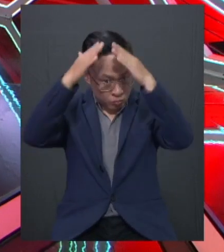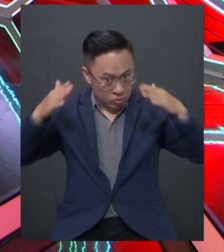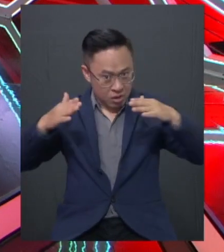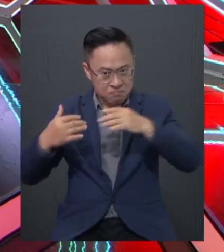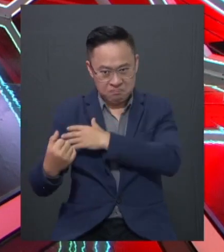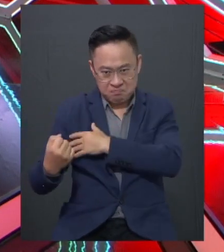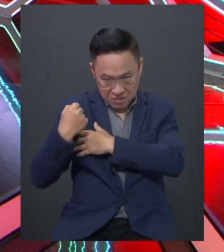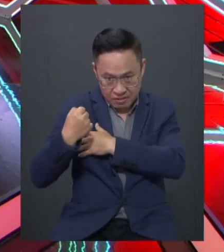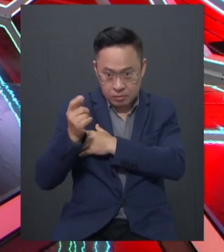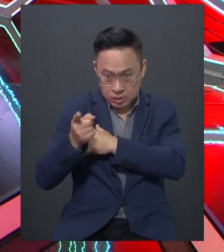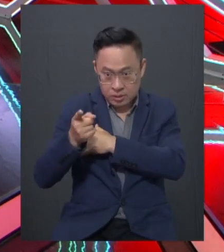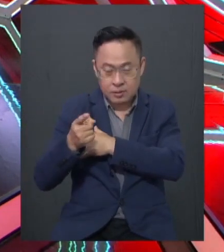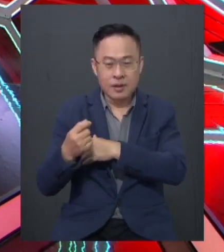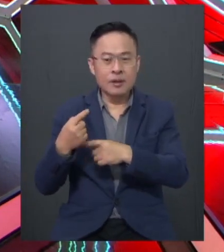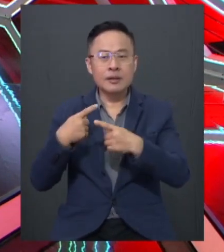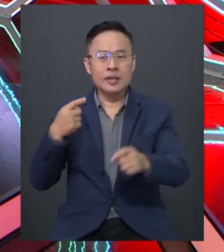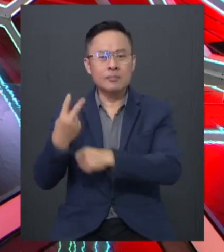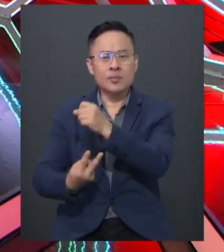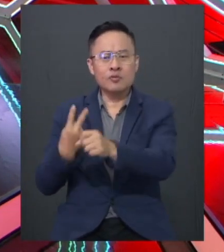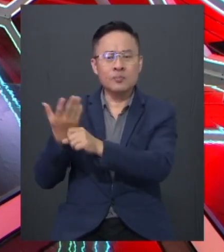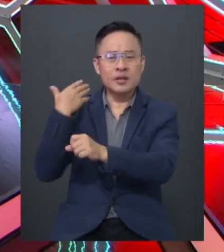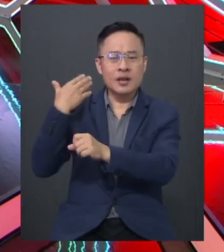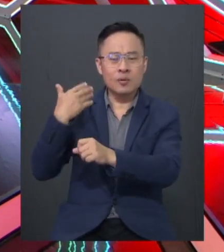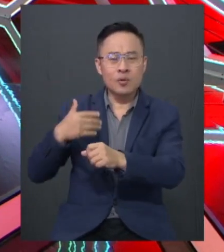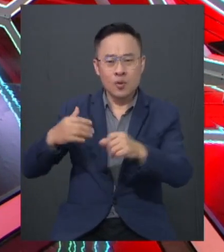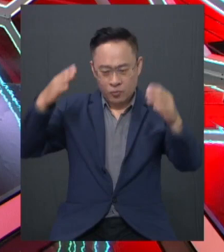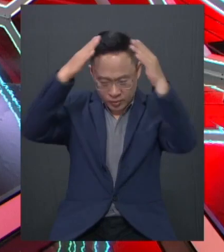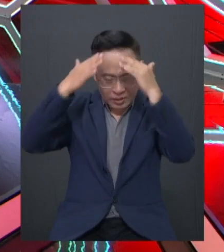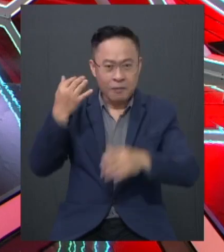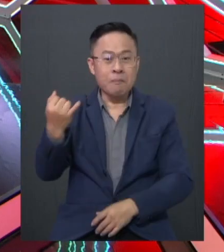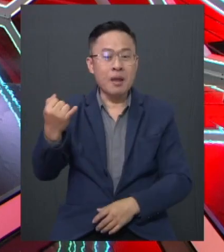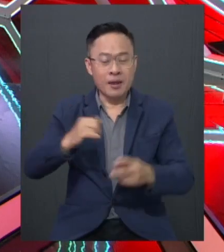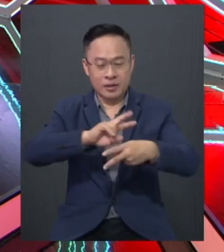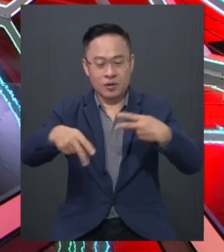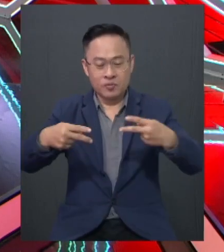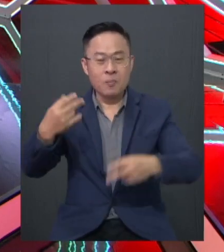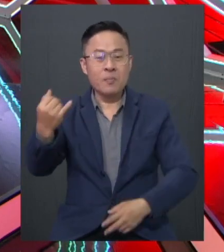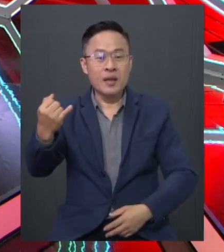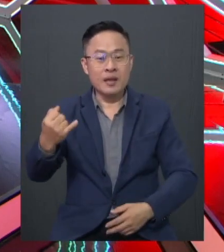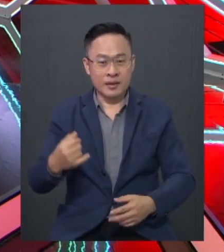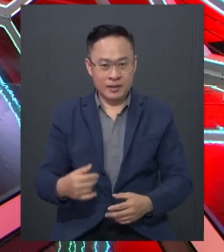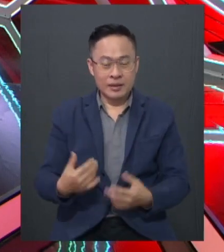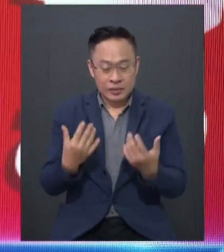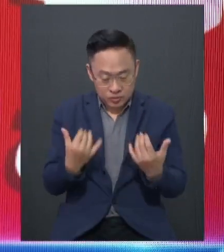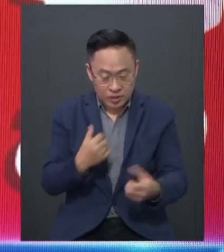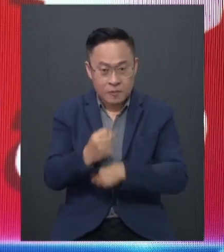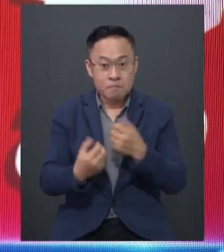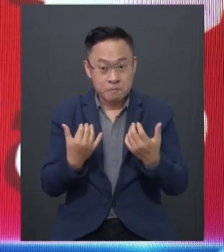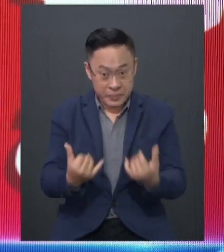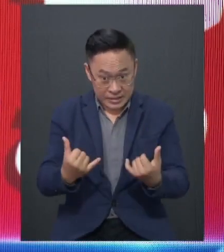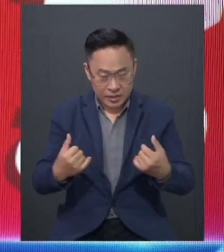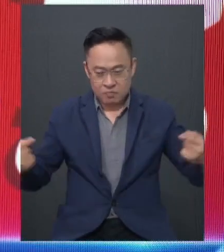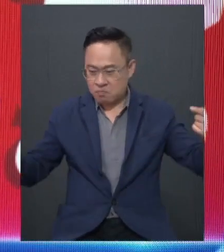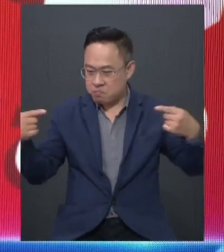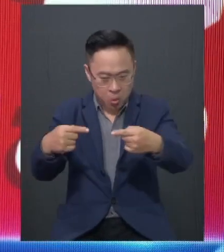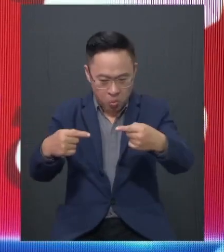ต่เวียดนามคราวที่แล้วไม่มาตามนัดไง ก็เวียดนามเขาแพ้เราในรอบรองไง ใช่ไหมดันมาเจอเราเร็วไปหน่อยแต่ว่าปีนี้ได้พิสูจน์กันแบ